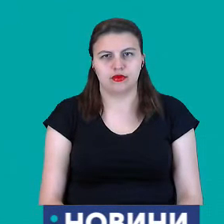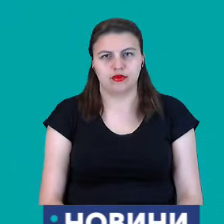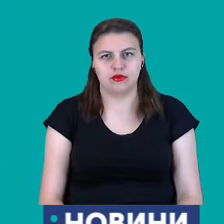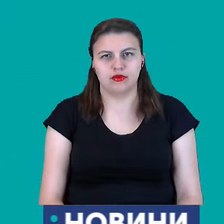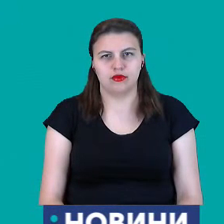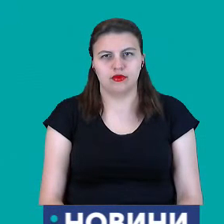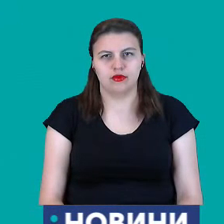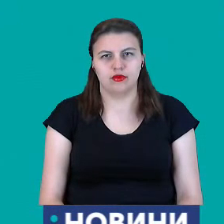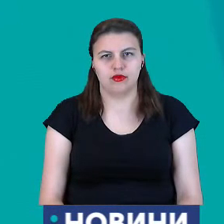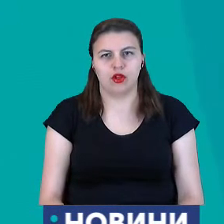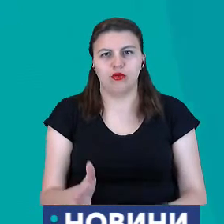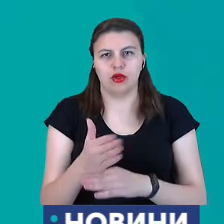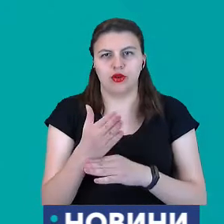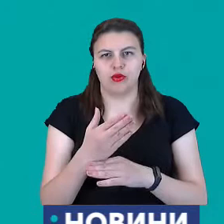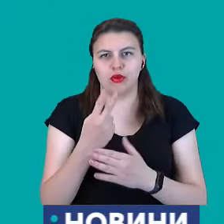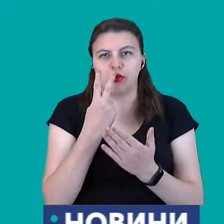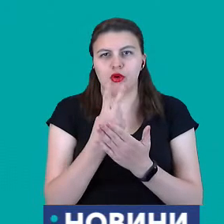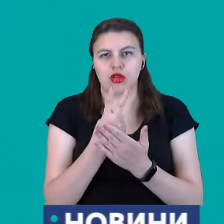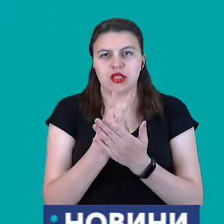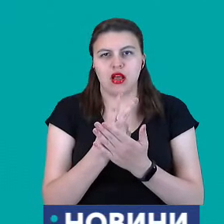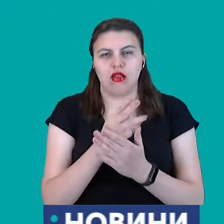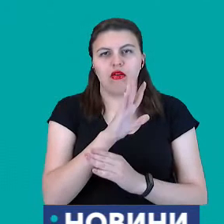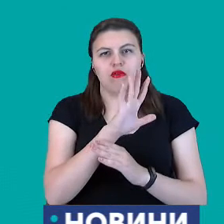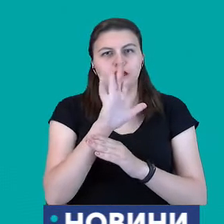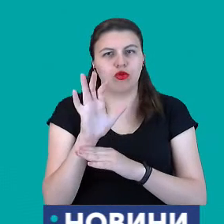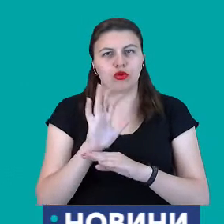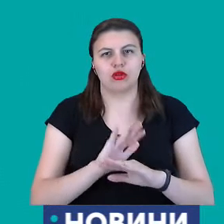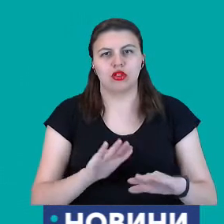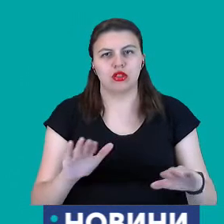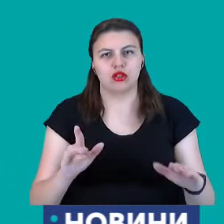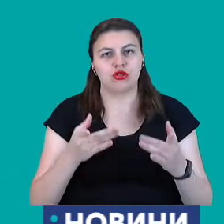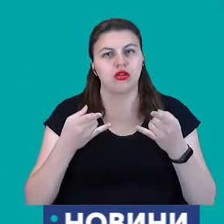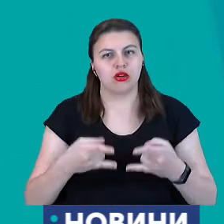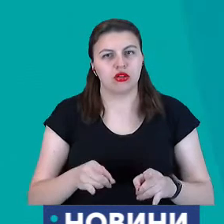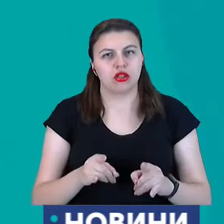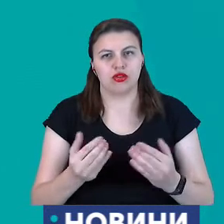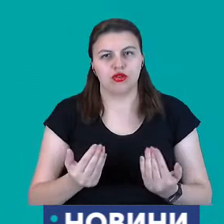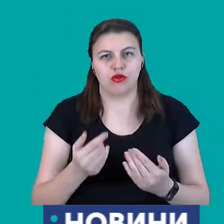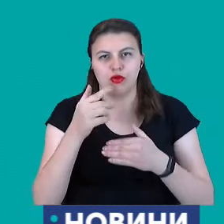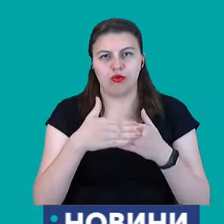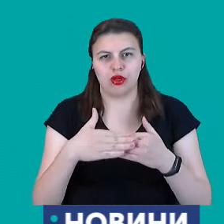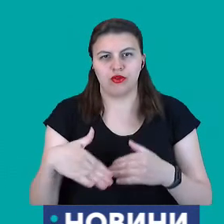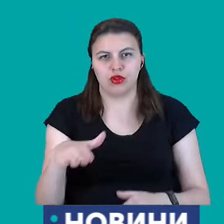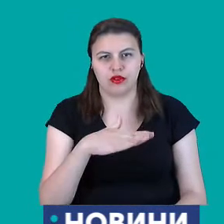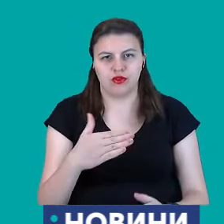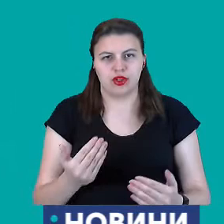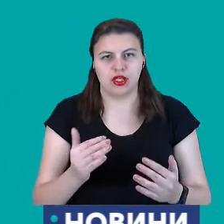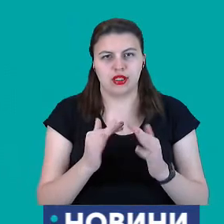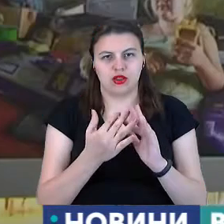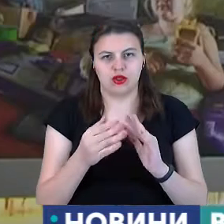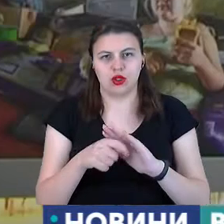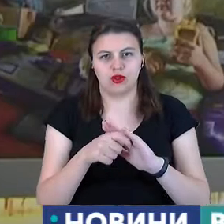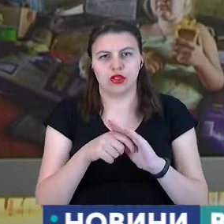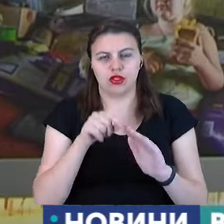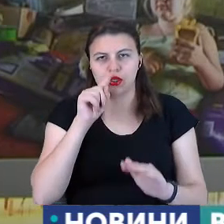У Маріуполі показали світлини дітей, які народилися та живуть в прифронтових селищах Донеччини та Луганщини. На фотовиставці під